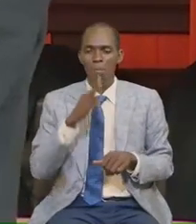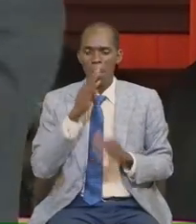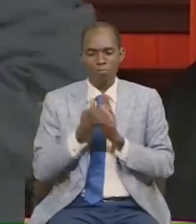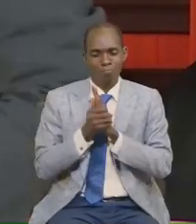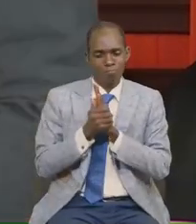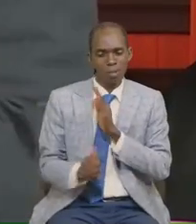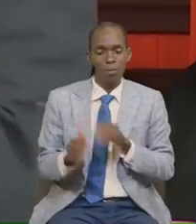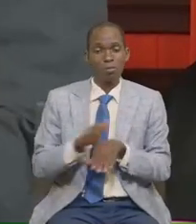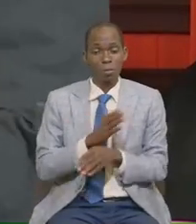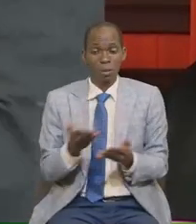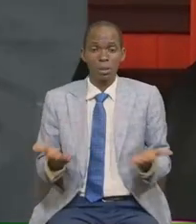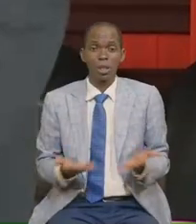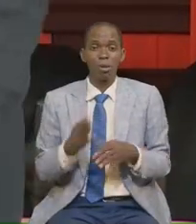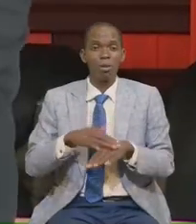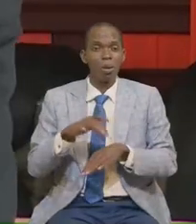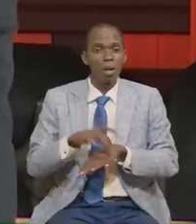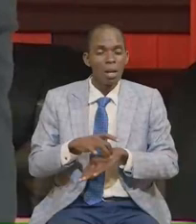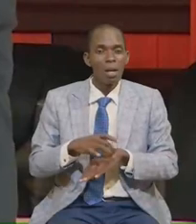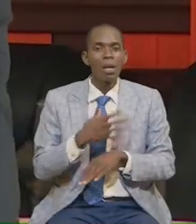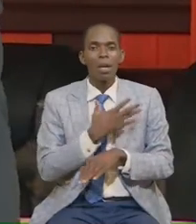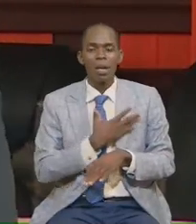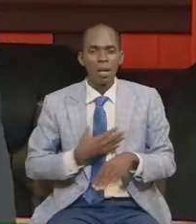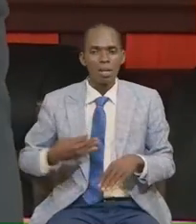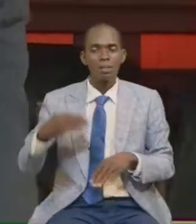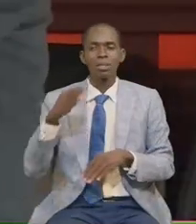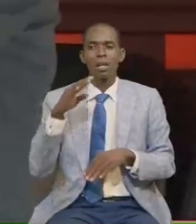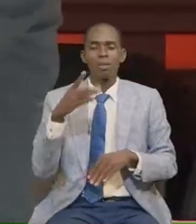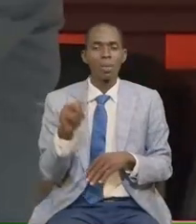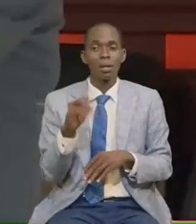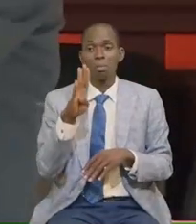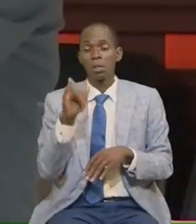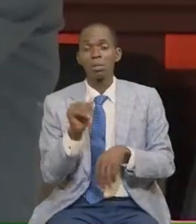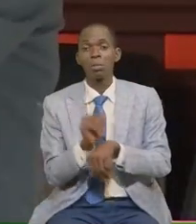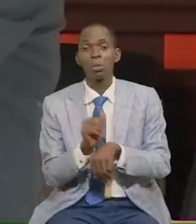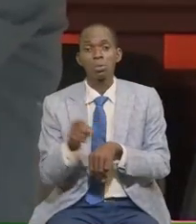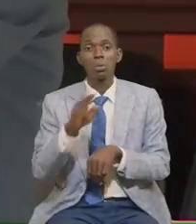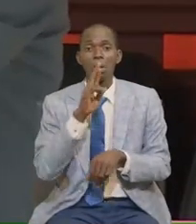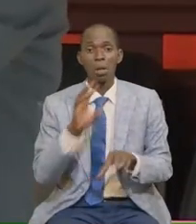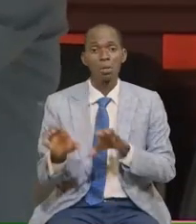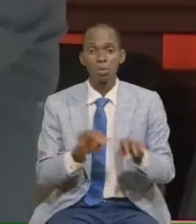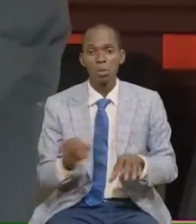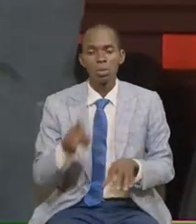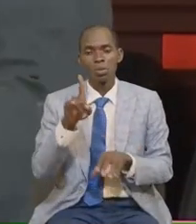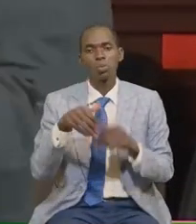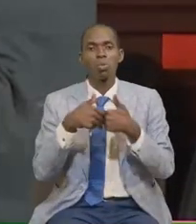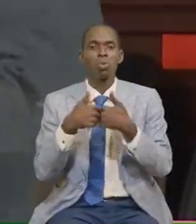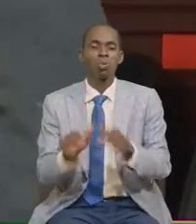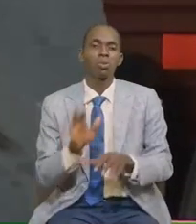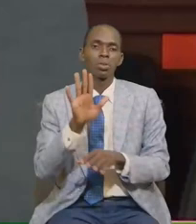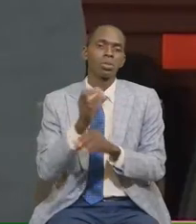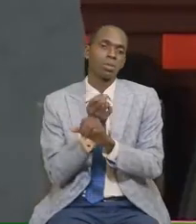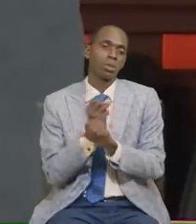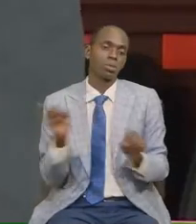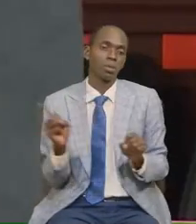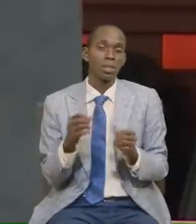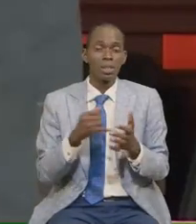terre. Ensuite, par l'œuvre que tu fais, tu perdras ton salut. Il dit dans le verset